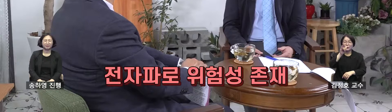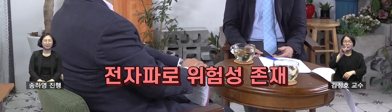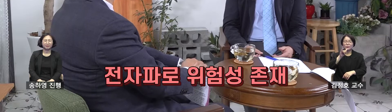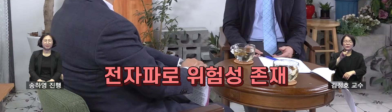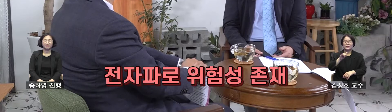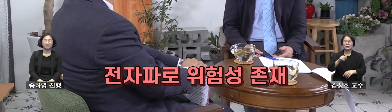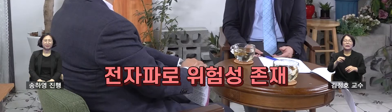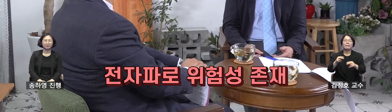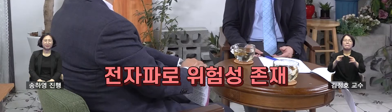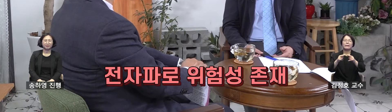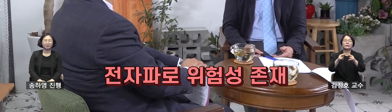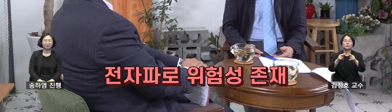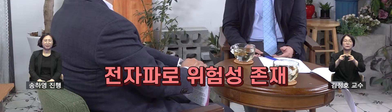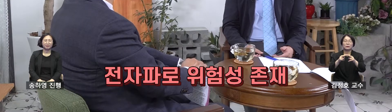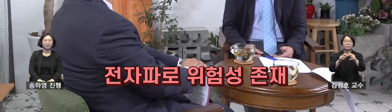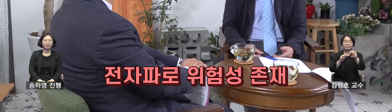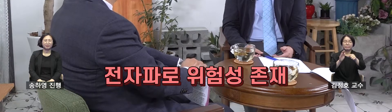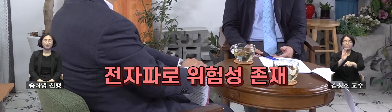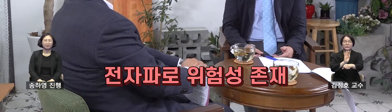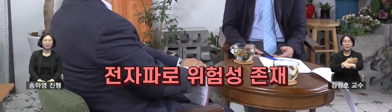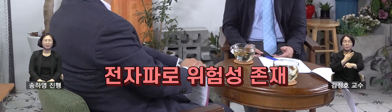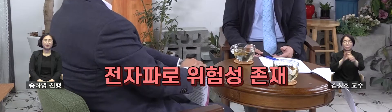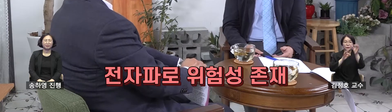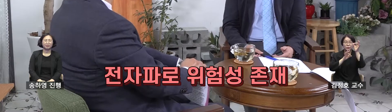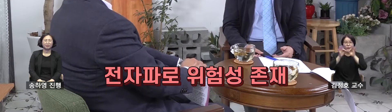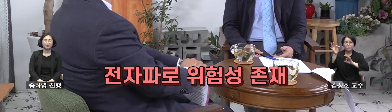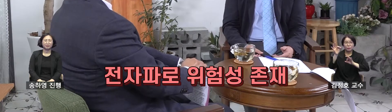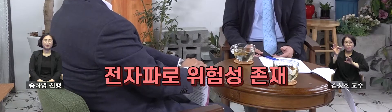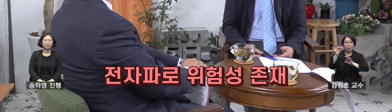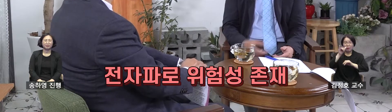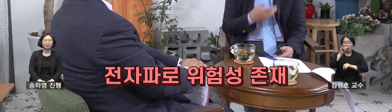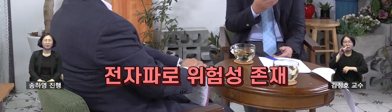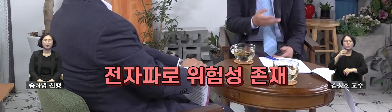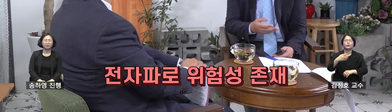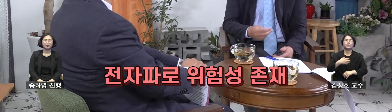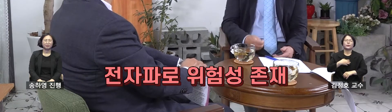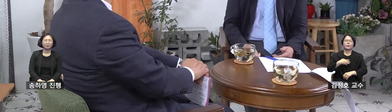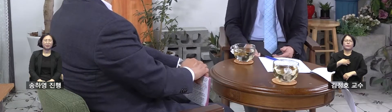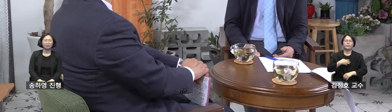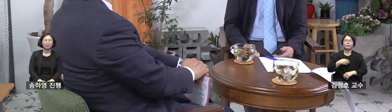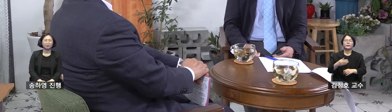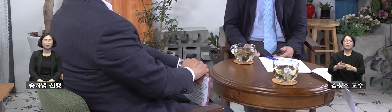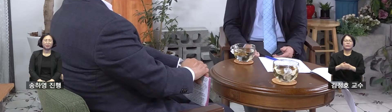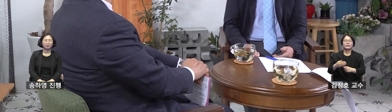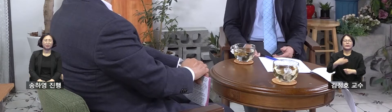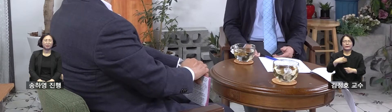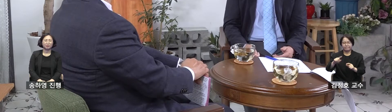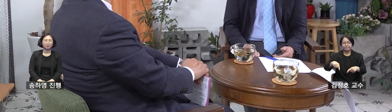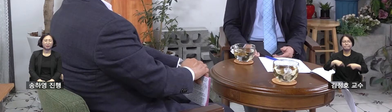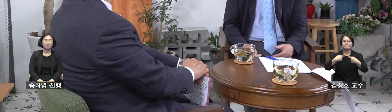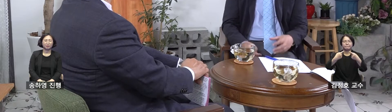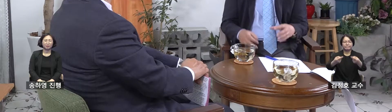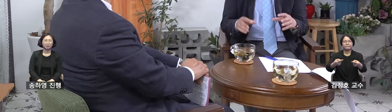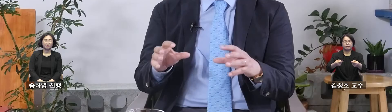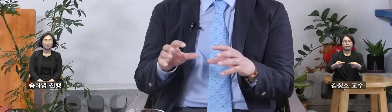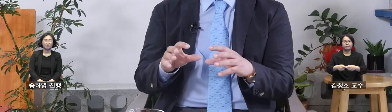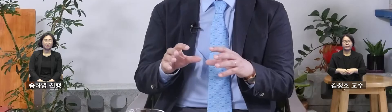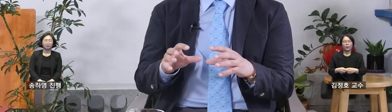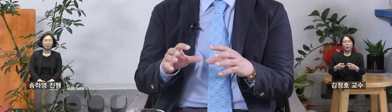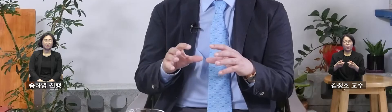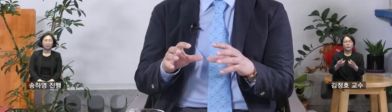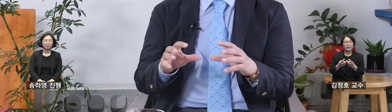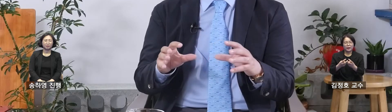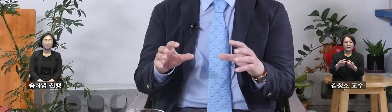거기에 반도체가 동작하면 되게 위험합니다. 그래서 제가 그거에 참여를 했었고요. 어떻게